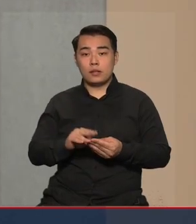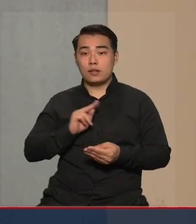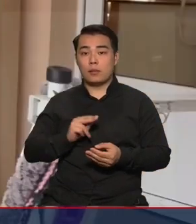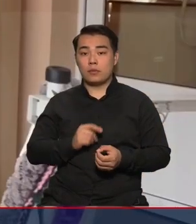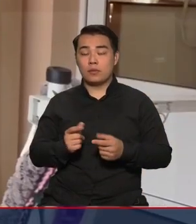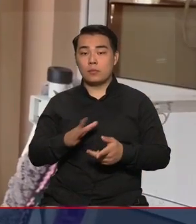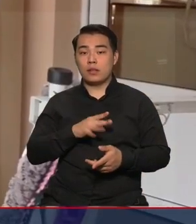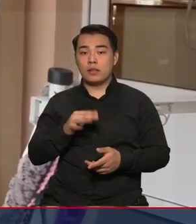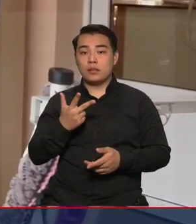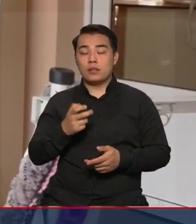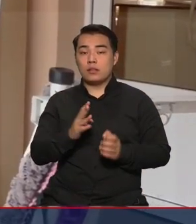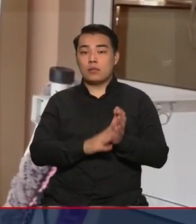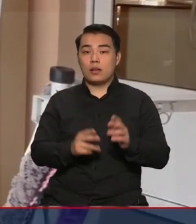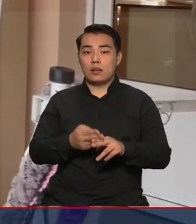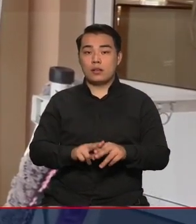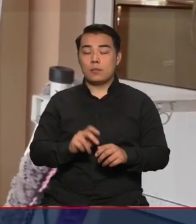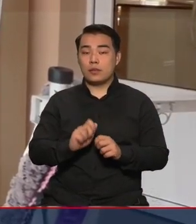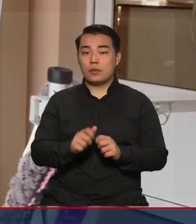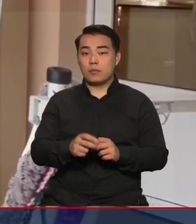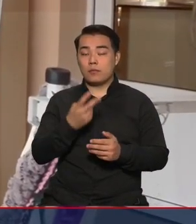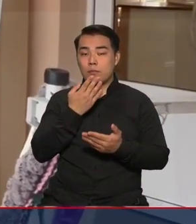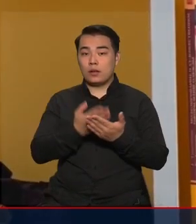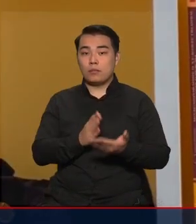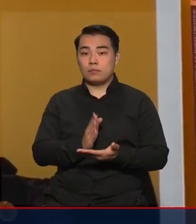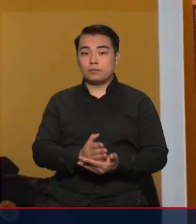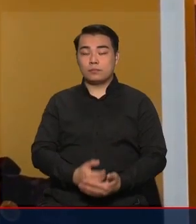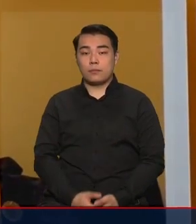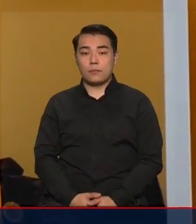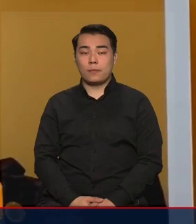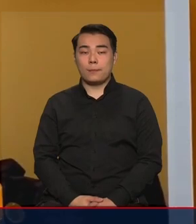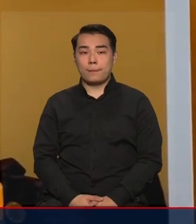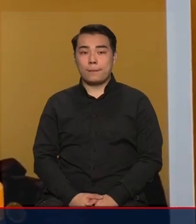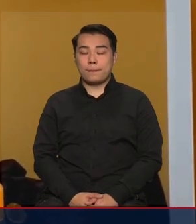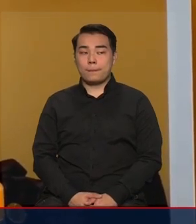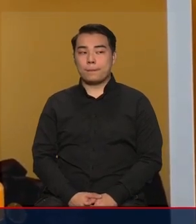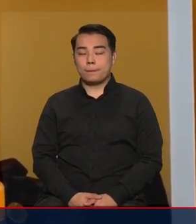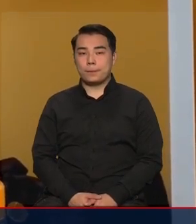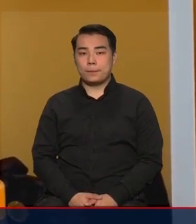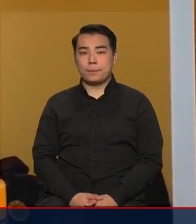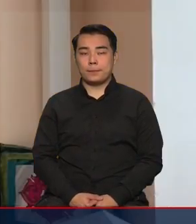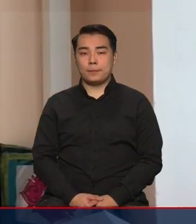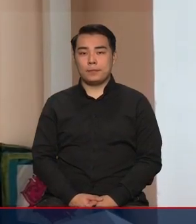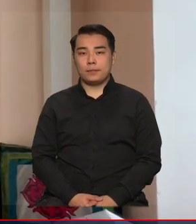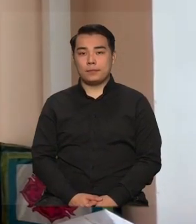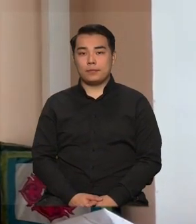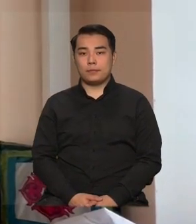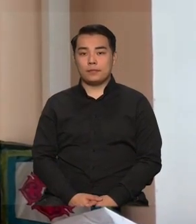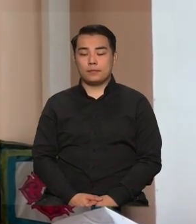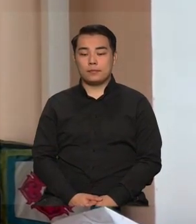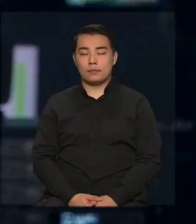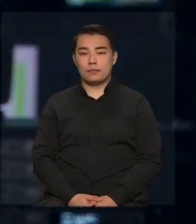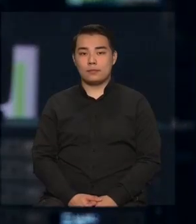места и 390 на субсидируемые. Жанна Расылханова, Алижан Илюсизов, Жибек Жола, Восточно-Казахстанская